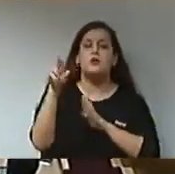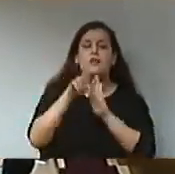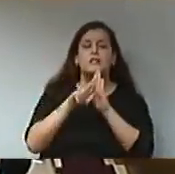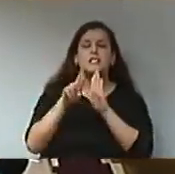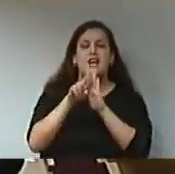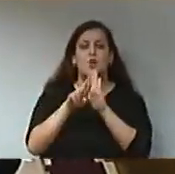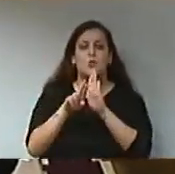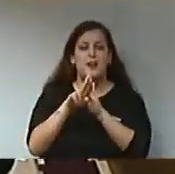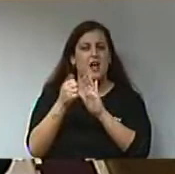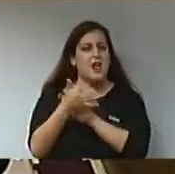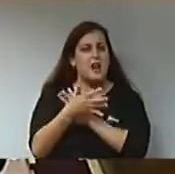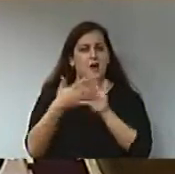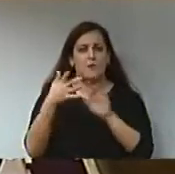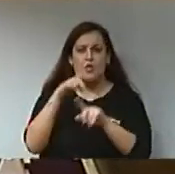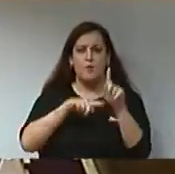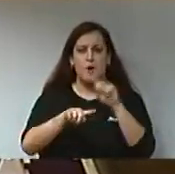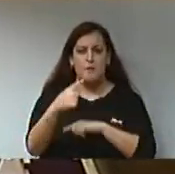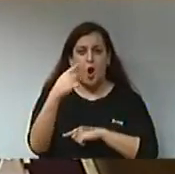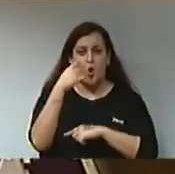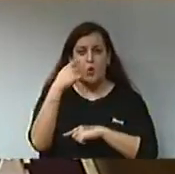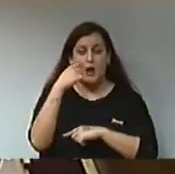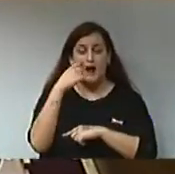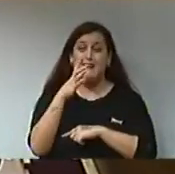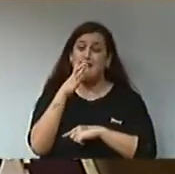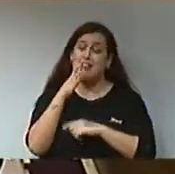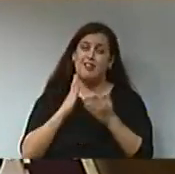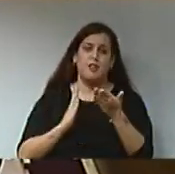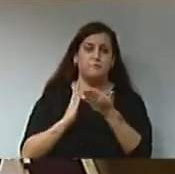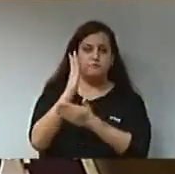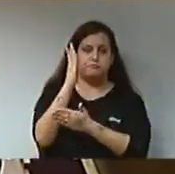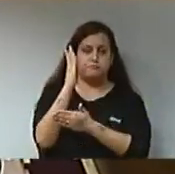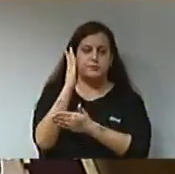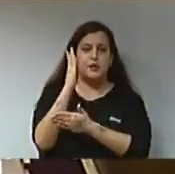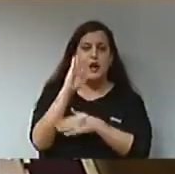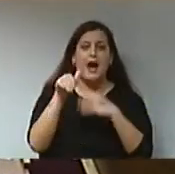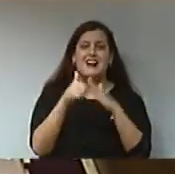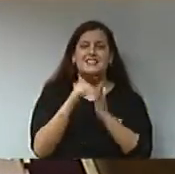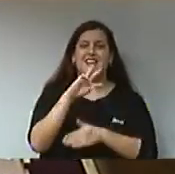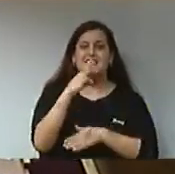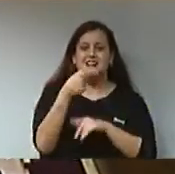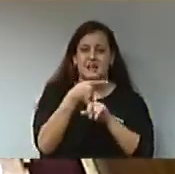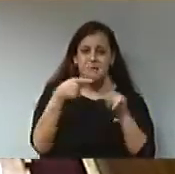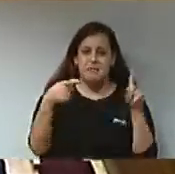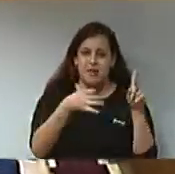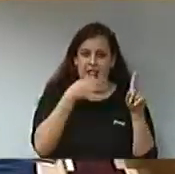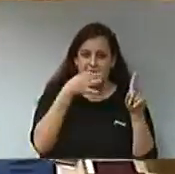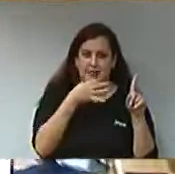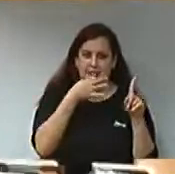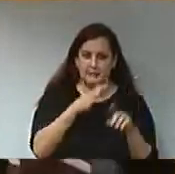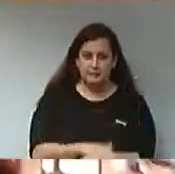ràpidament d'aquest problema ocular. Suspenem la sessió fins les 3:30.